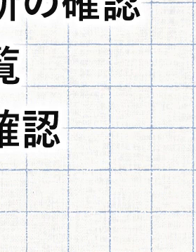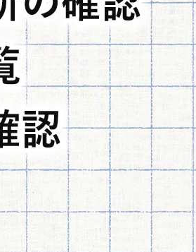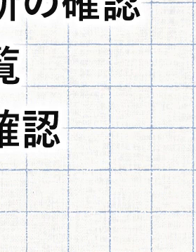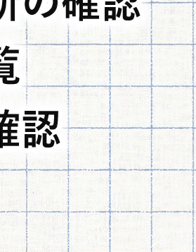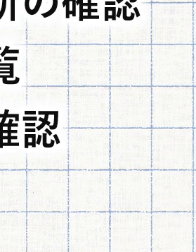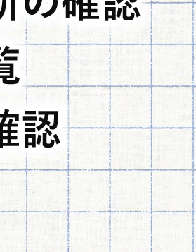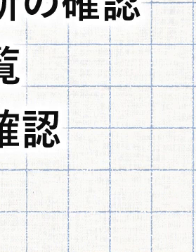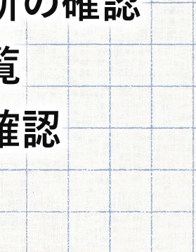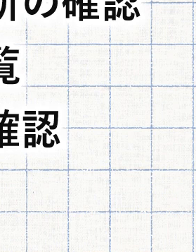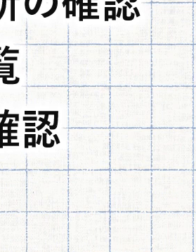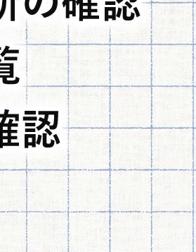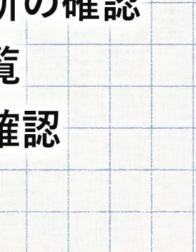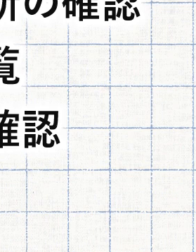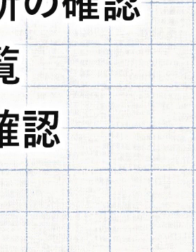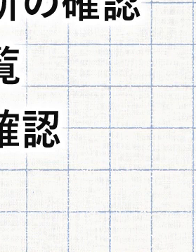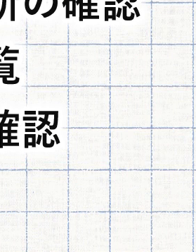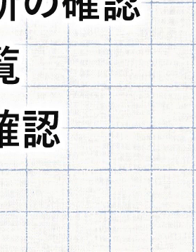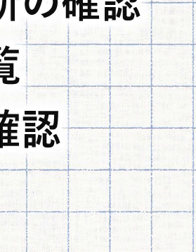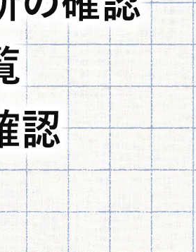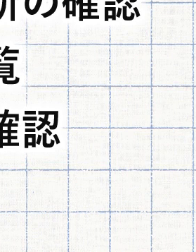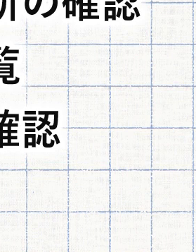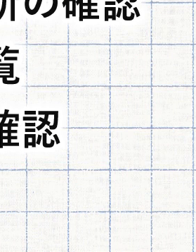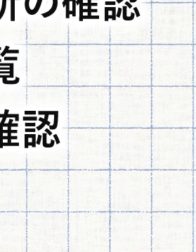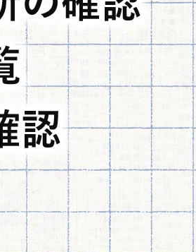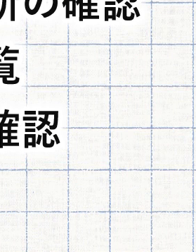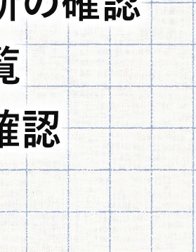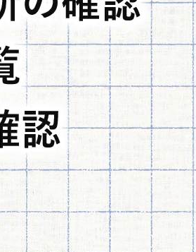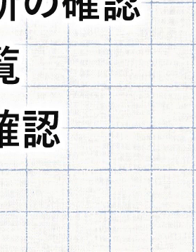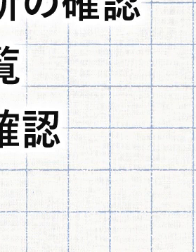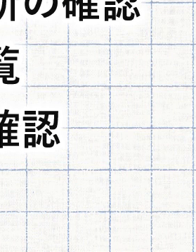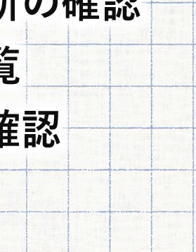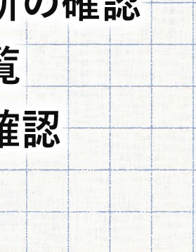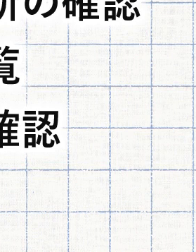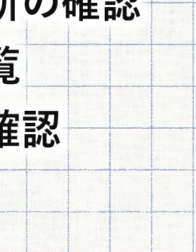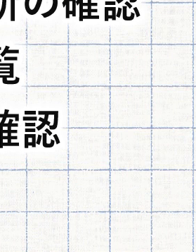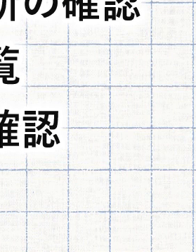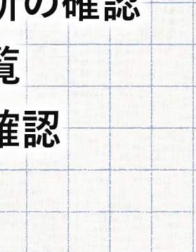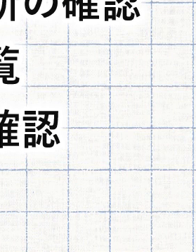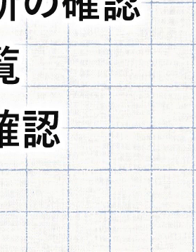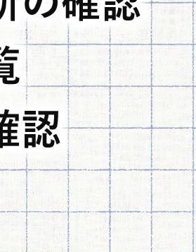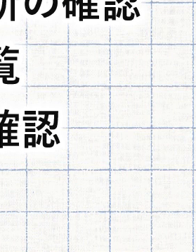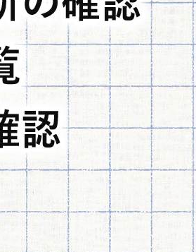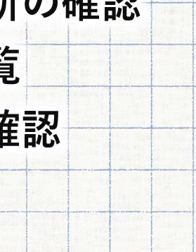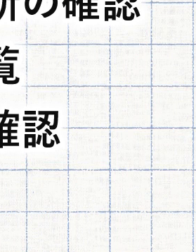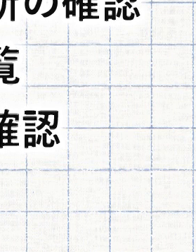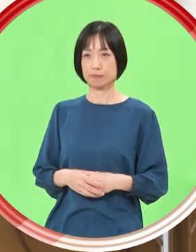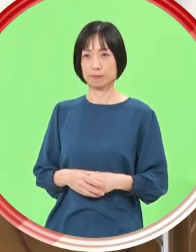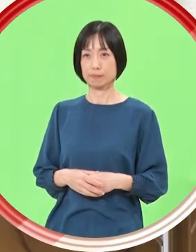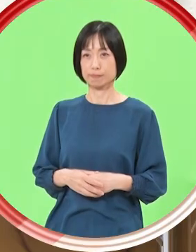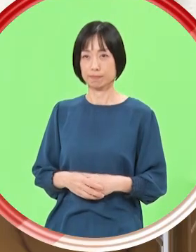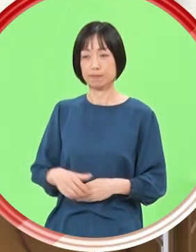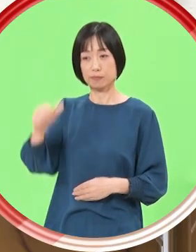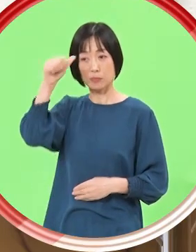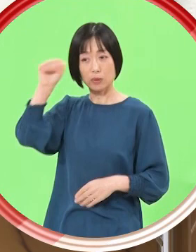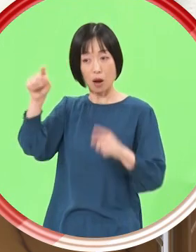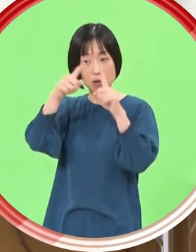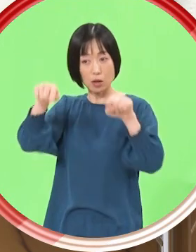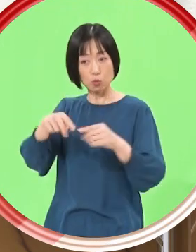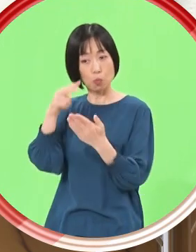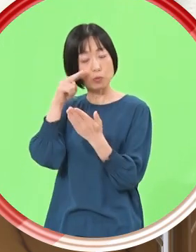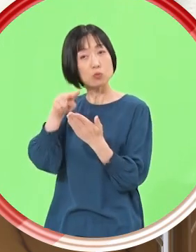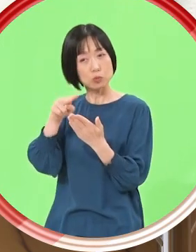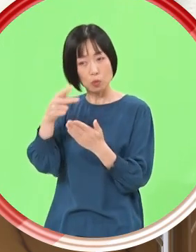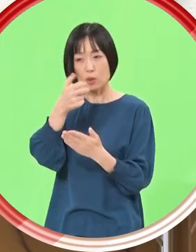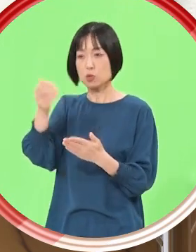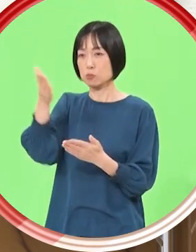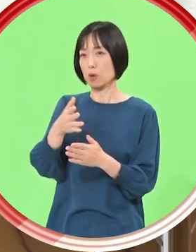にも様々な機能があります。大雨に備えぜひダウンロードをお願いします。 アンケートによるとお